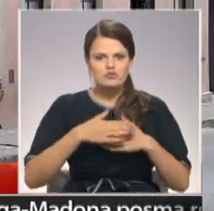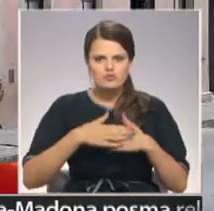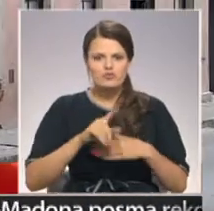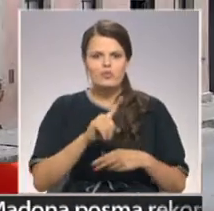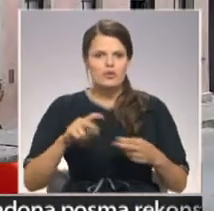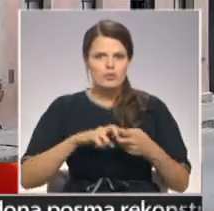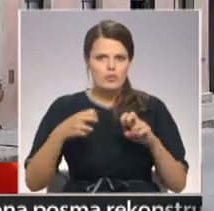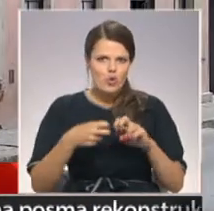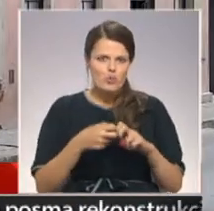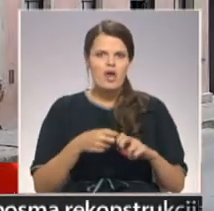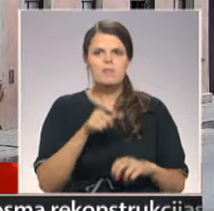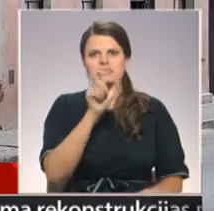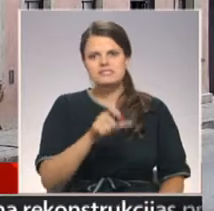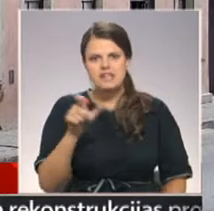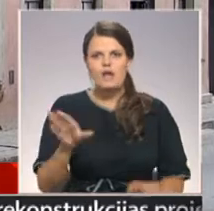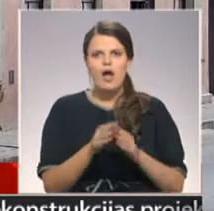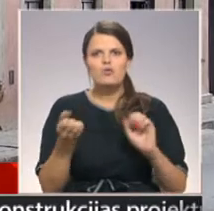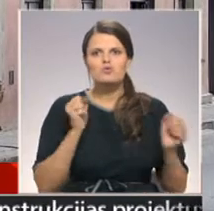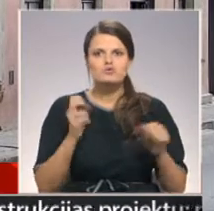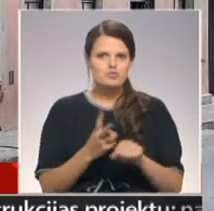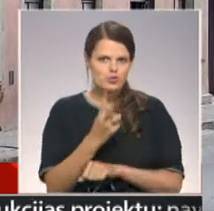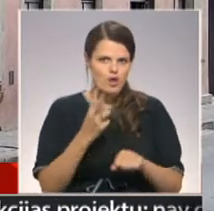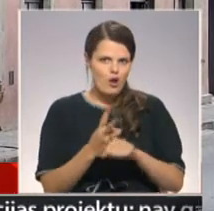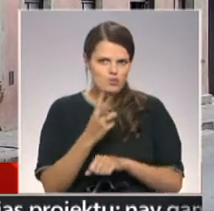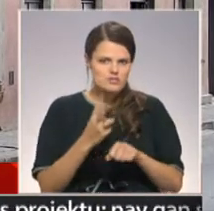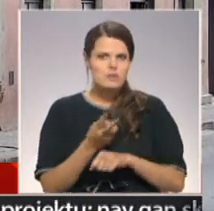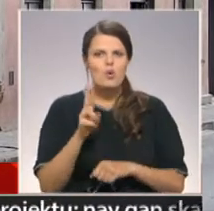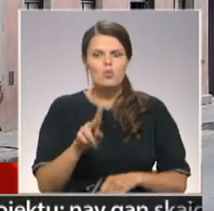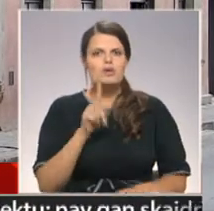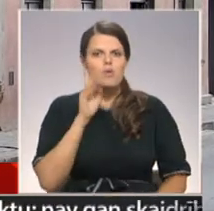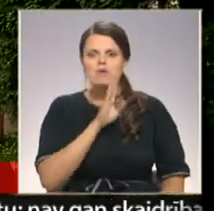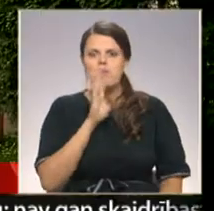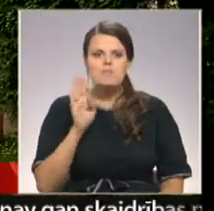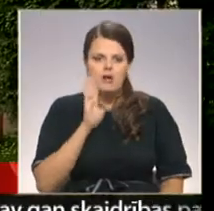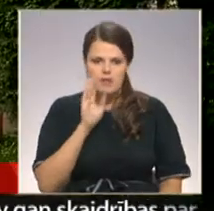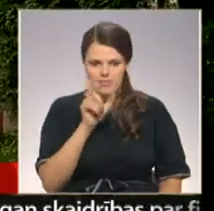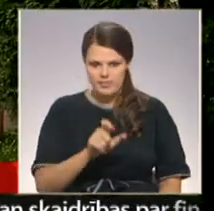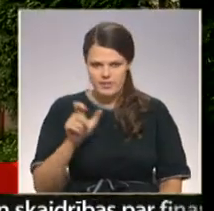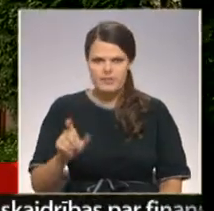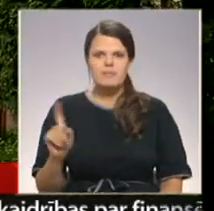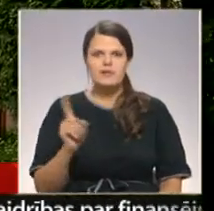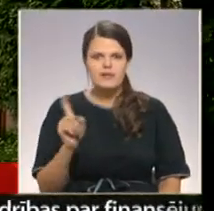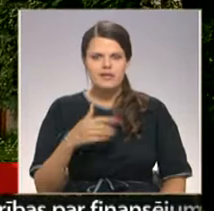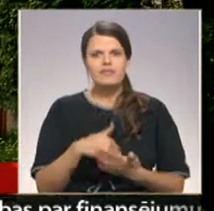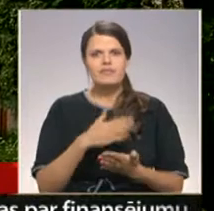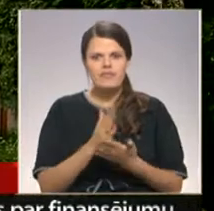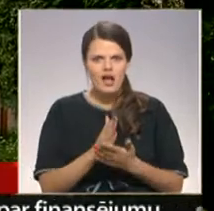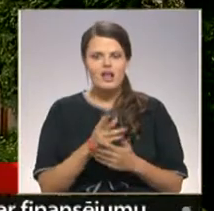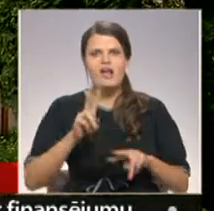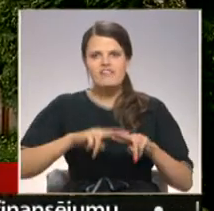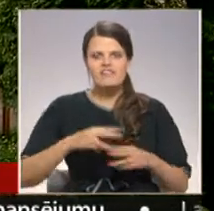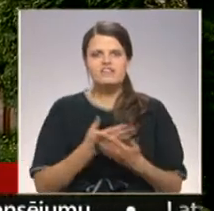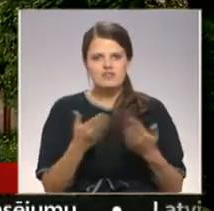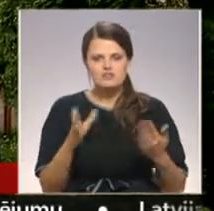kļūst par nepārvaramu šķērsli cilvēkiem ar kustību traucējumiem un jaunajām māmiņām. Ir daļēji vietas, kur